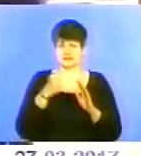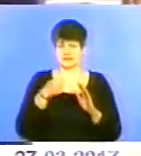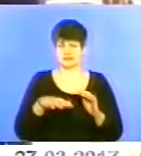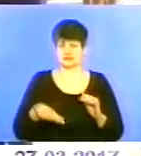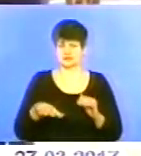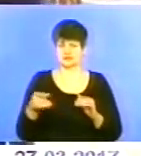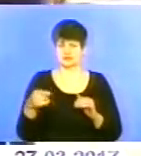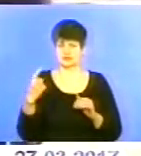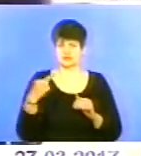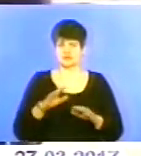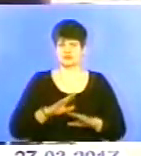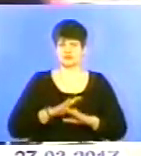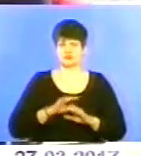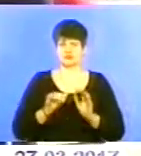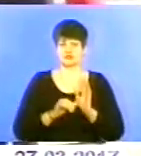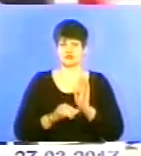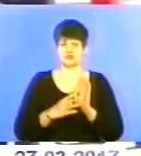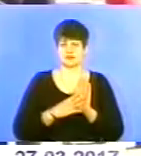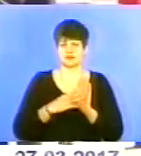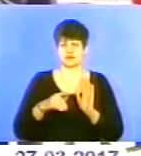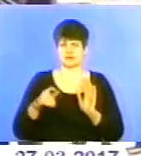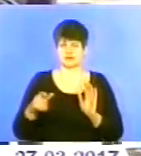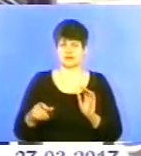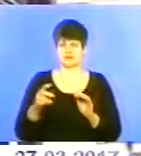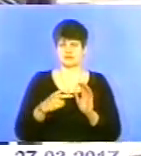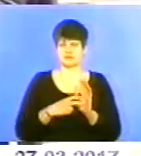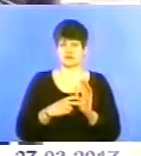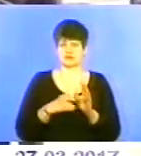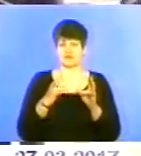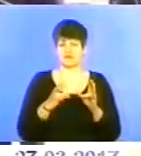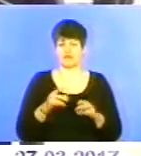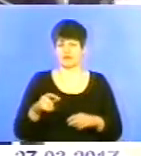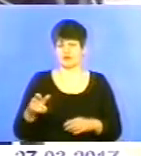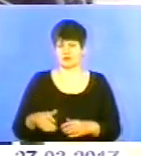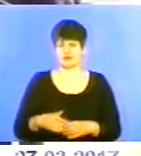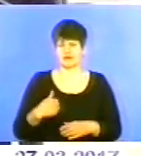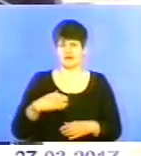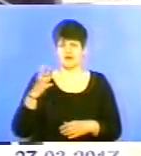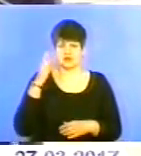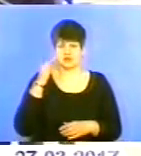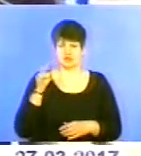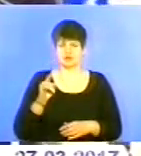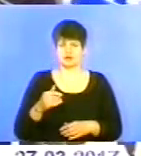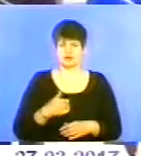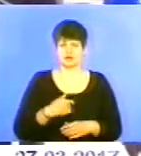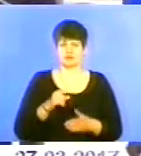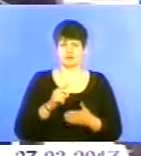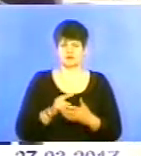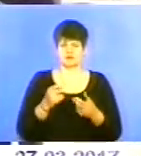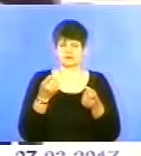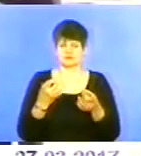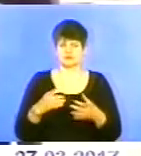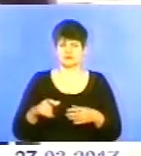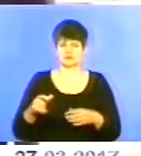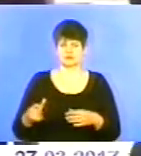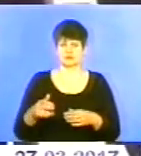Тернопільської області загинуло 69 людей і 700 травмовано. Я вважаю, що ми повинні, звичайні люди і